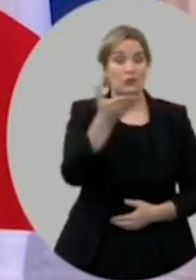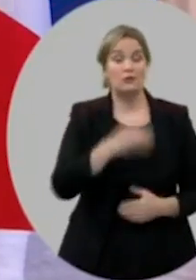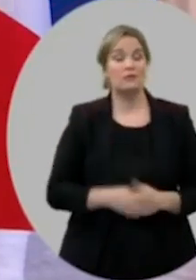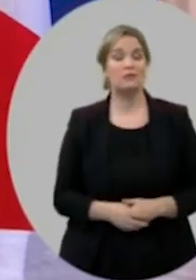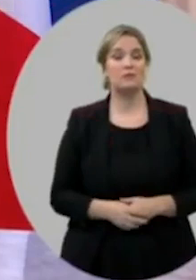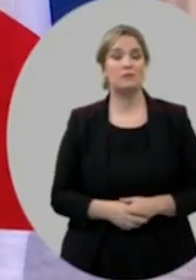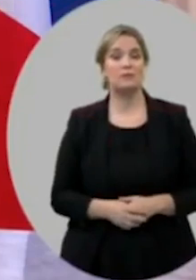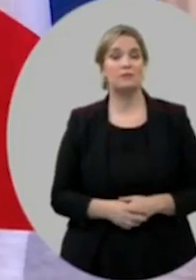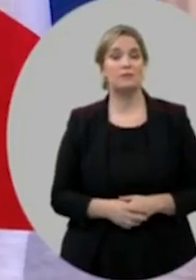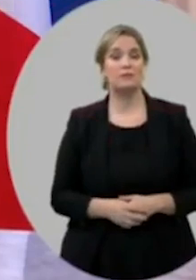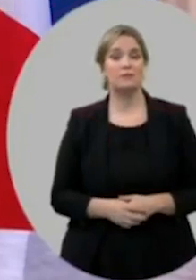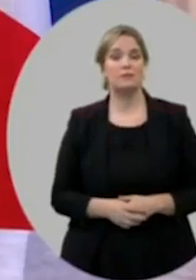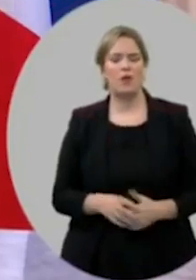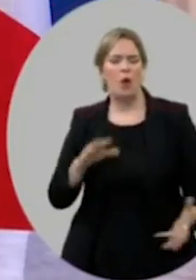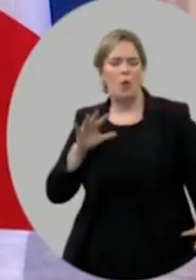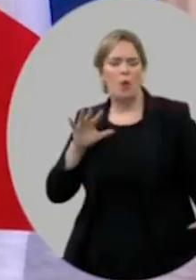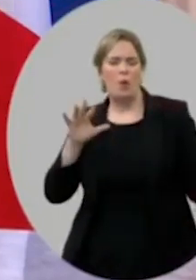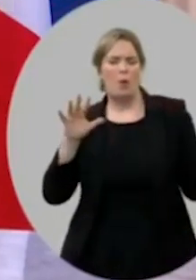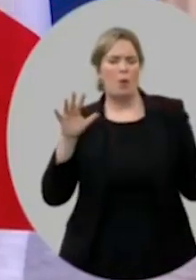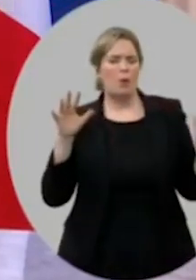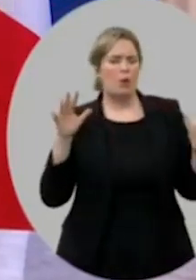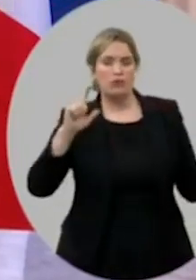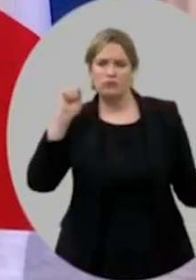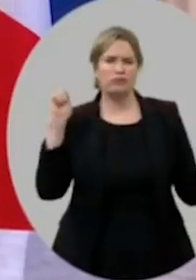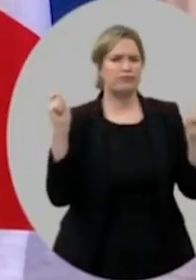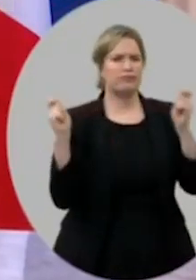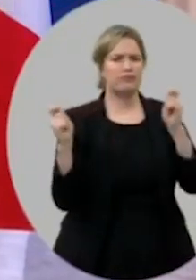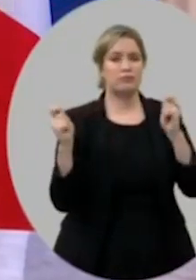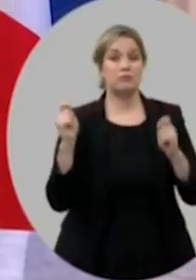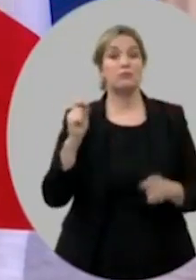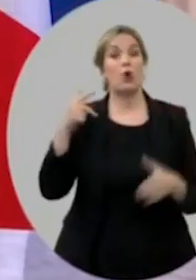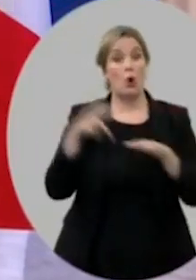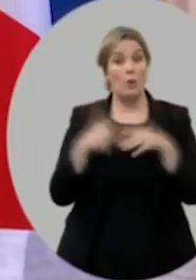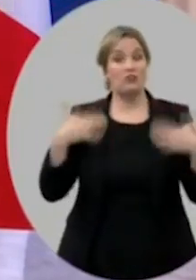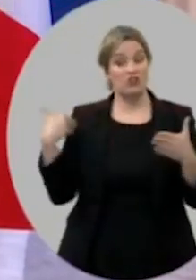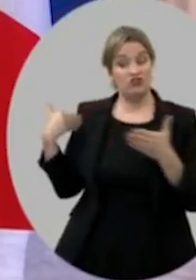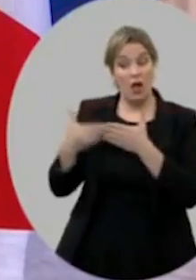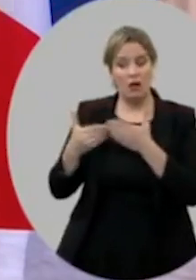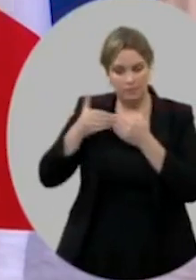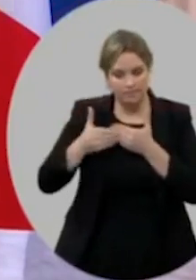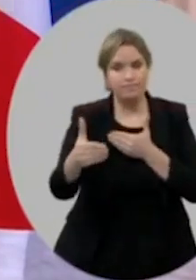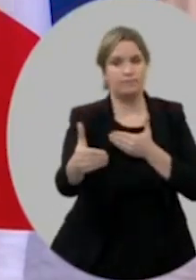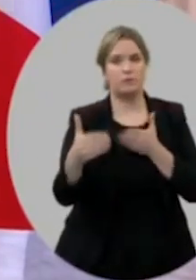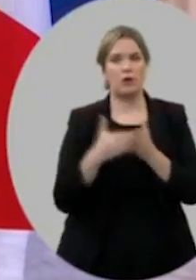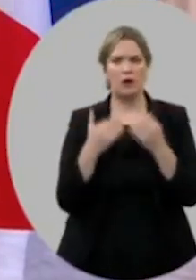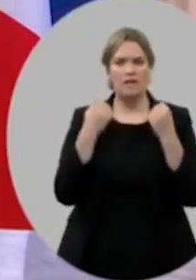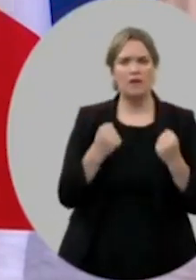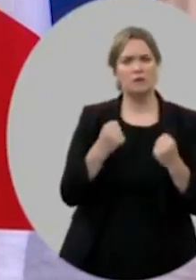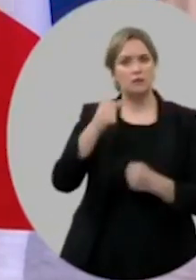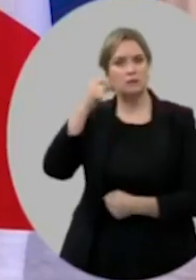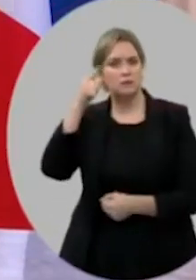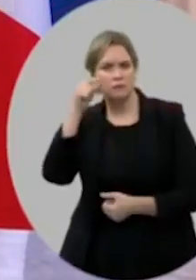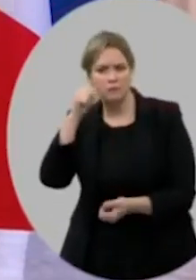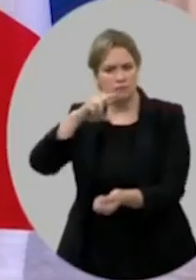vous. Ces transformations profondes ont commencé et se poursuivront avec la même force, le même